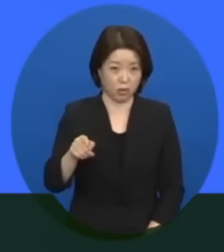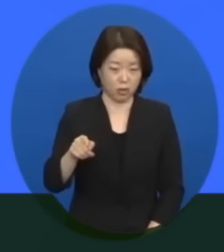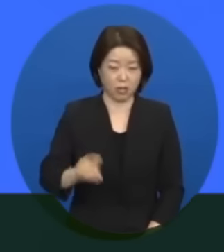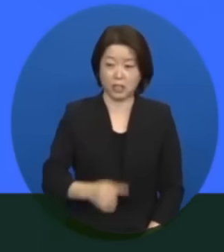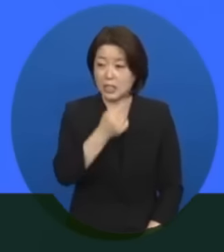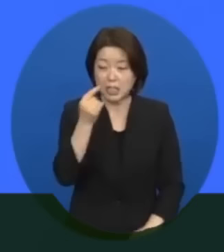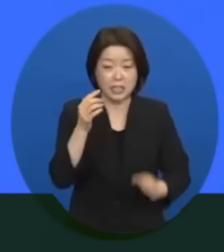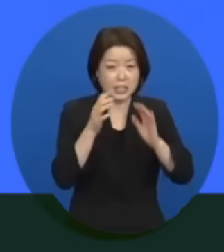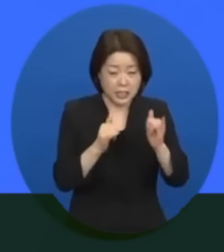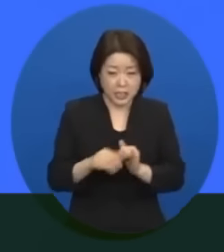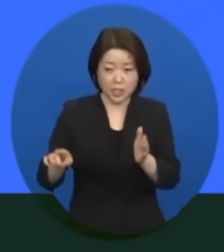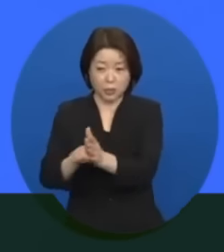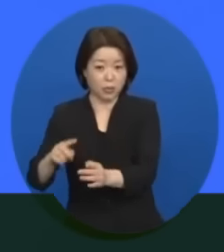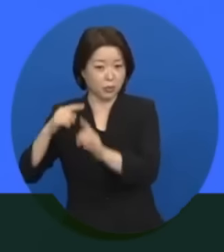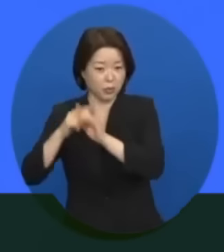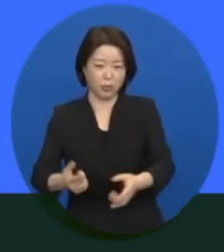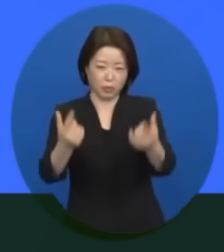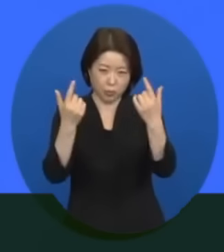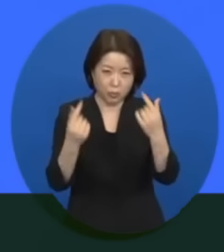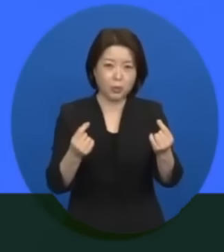증인과 순 동일한